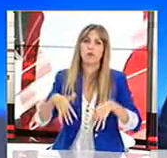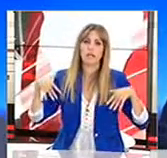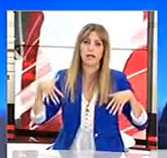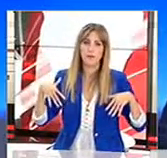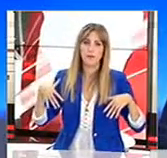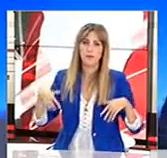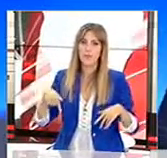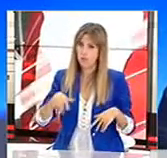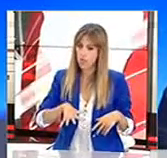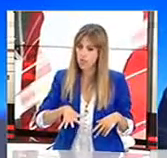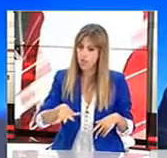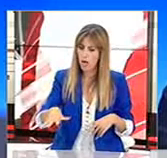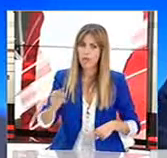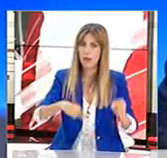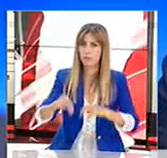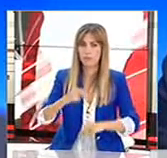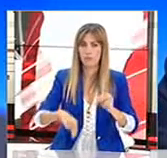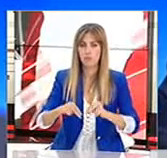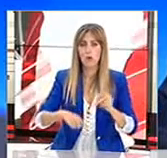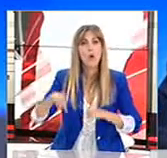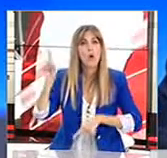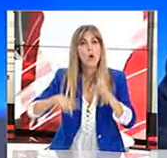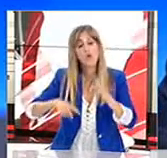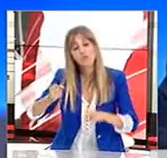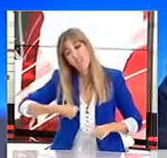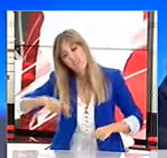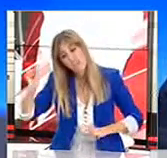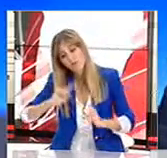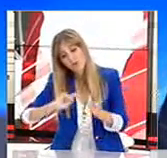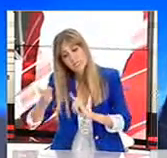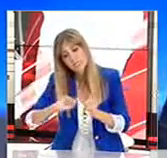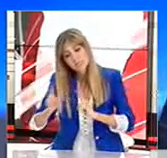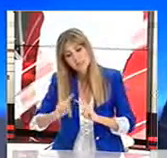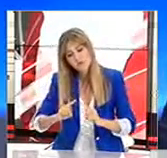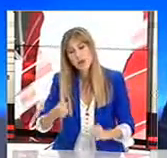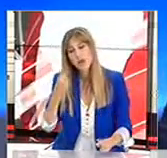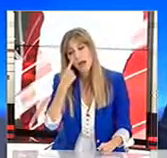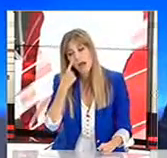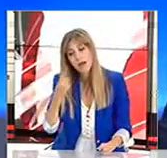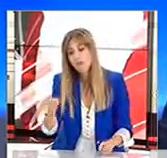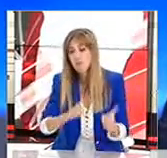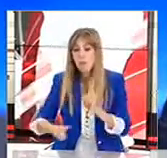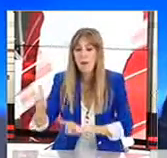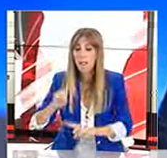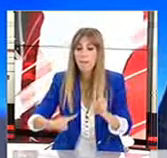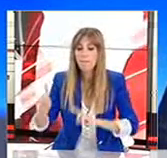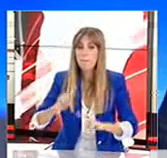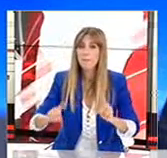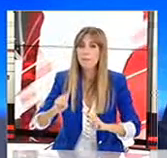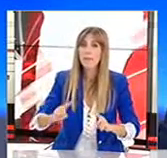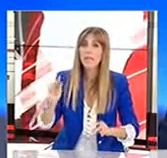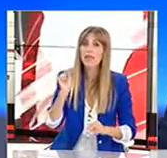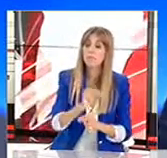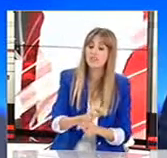από το Ελληνικό Κοινοβούλιο, ιδού η Ρόδος, ιδού και το πείδημα. Αν θα έχουμε εκλογές τον Οκτώβριο, τον επόμενο, ας